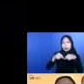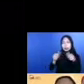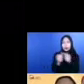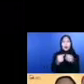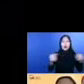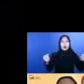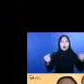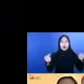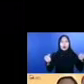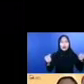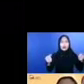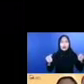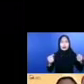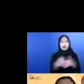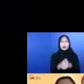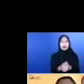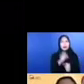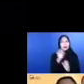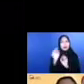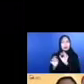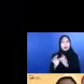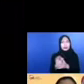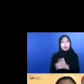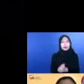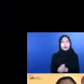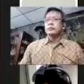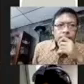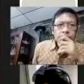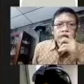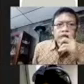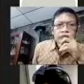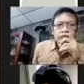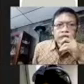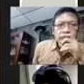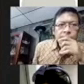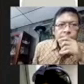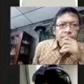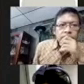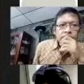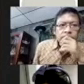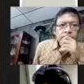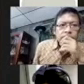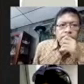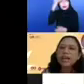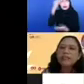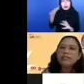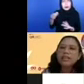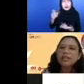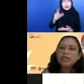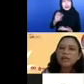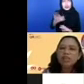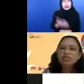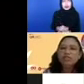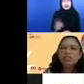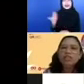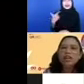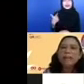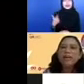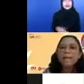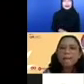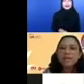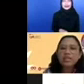media massa, standing banner, apa nama agen, semua lihat. Dipikirkan atau dipahami itu yang tadi saya sebutkan di waktu breakout